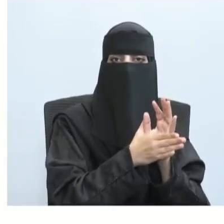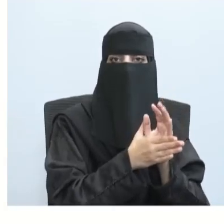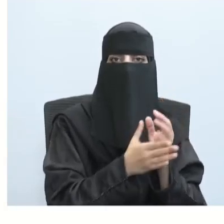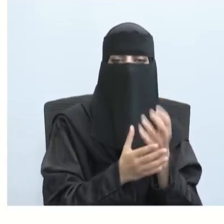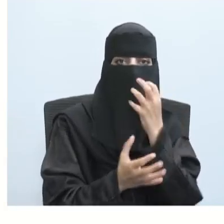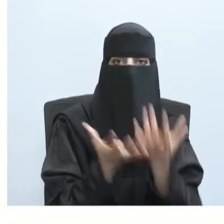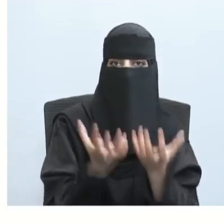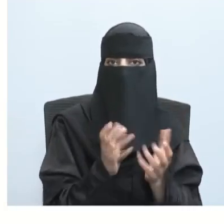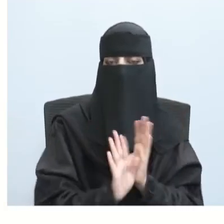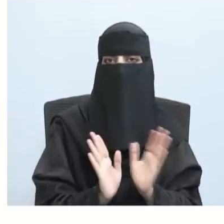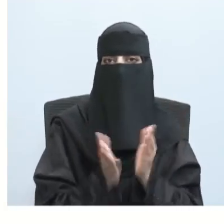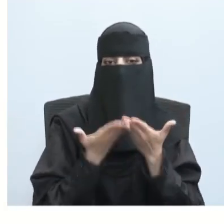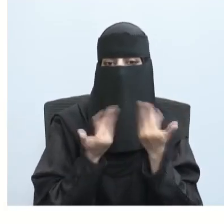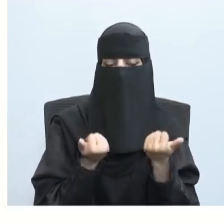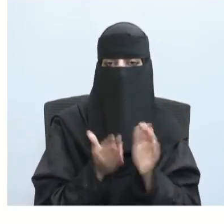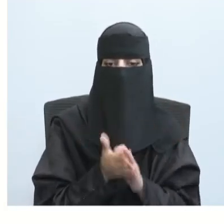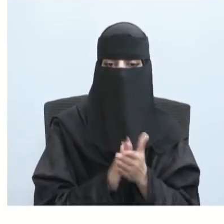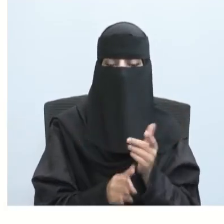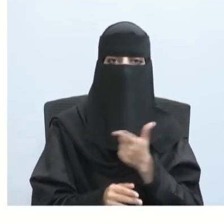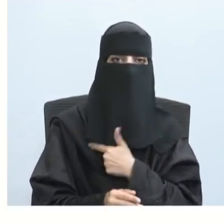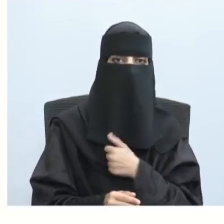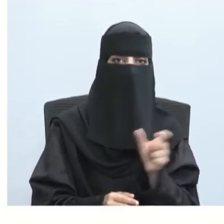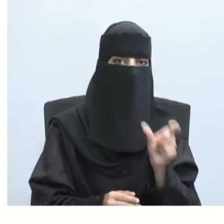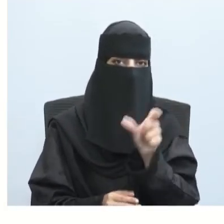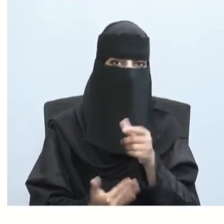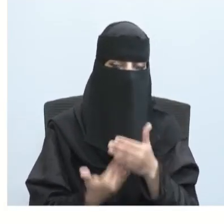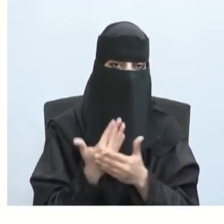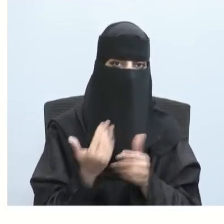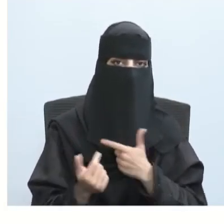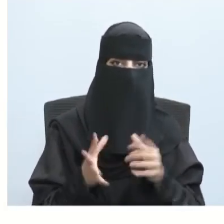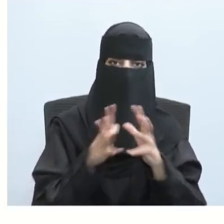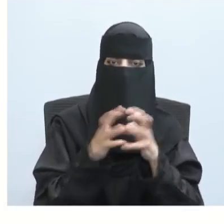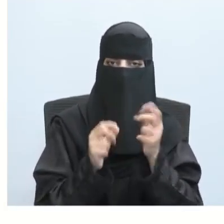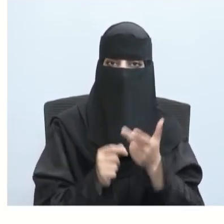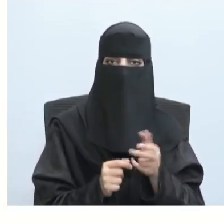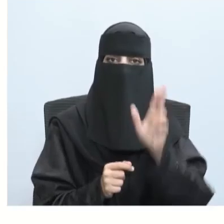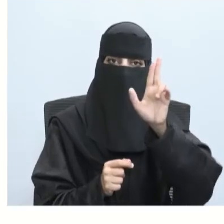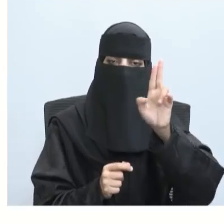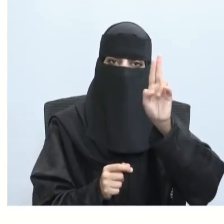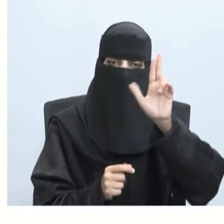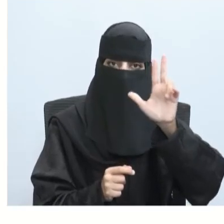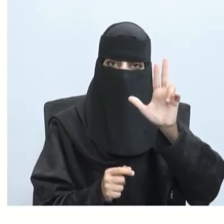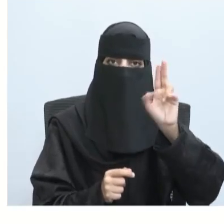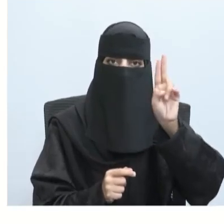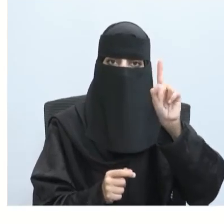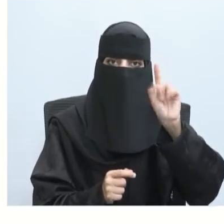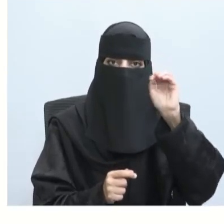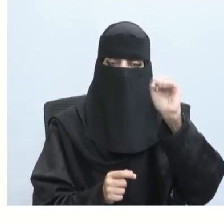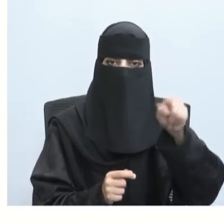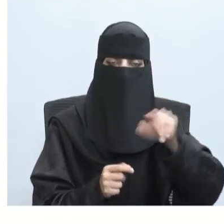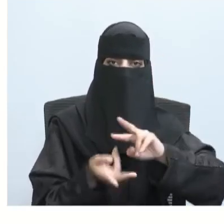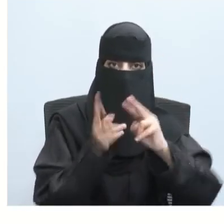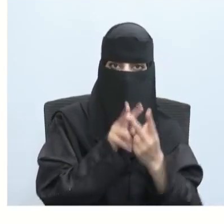اذا عدينا مفرده جديده وهي مفرده التبخر وهو تحول الماده من الحاله السائله الى الحاله